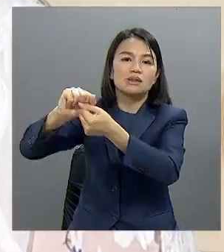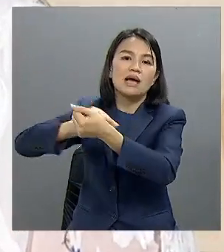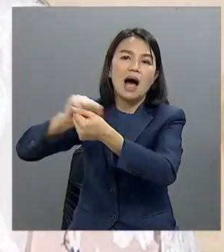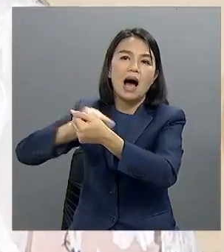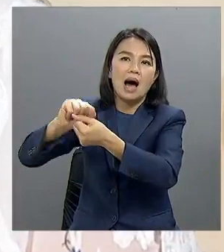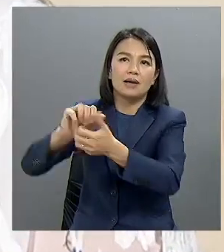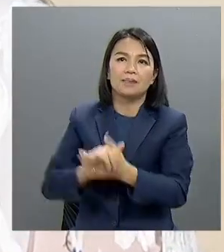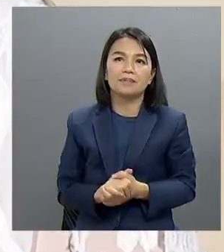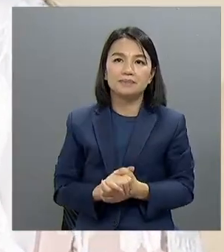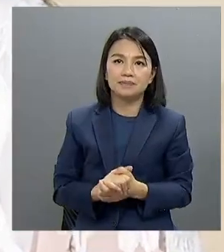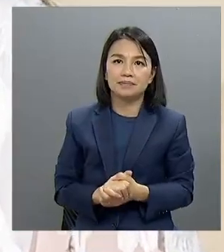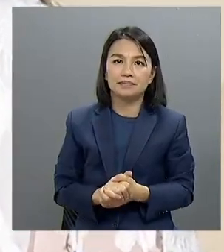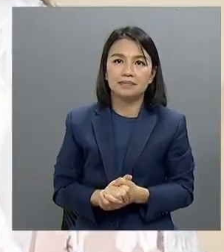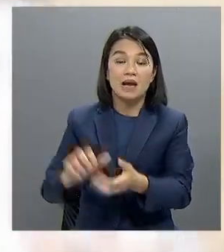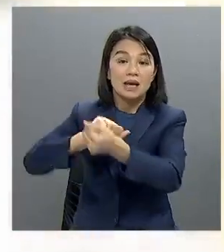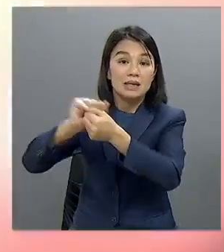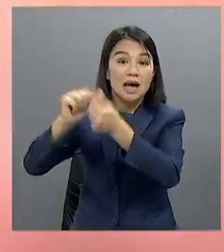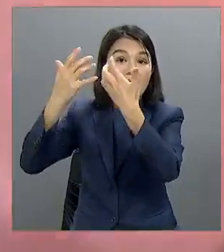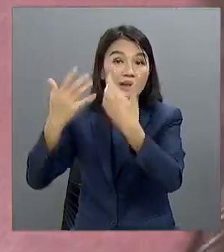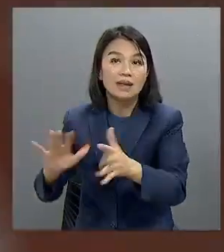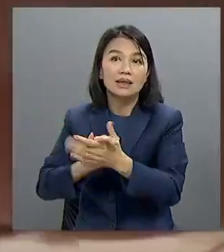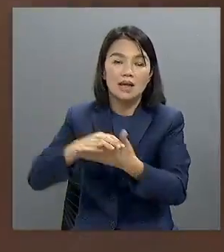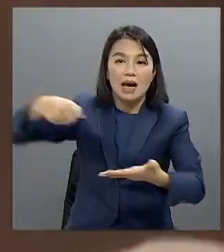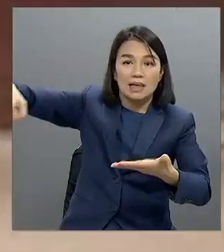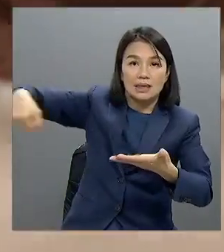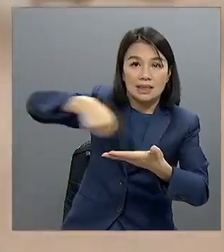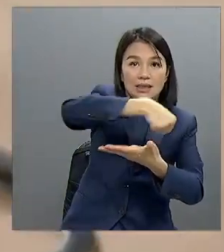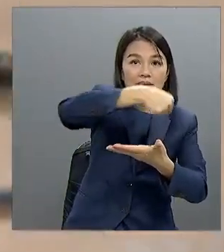อนแล้วก็ทำการรีดแล้วค่อยลงลาย